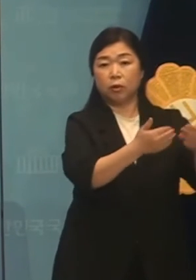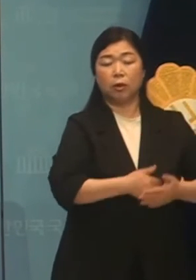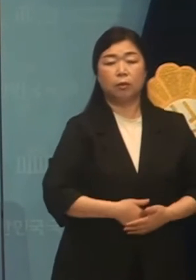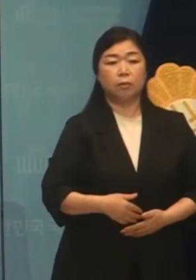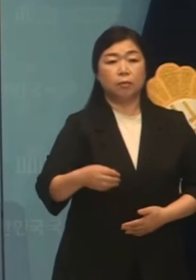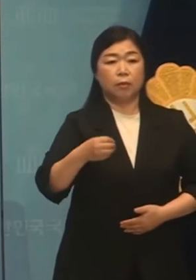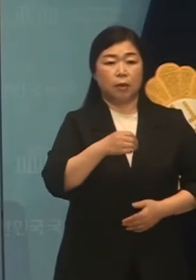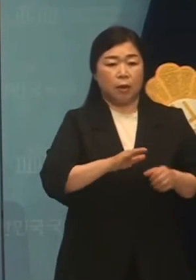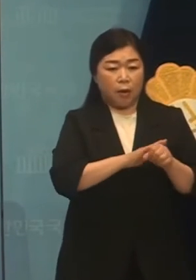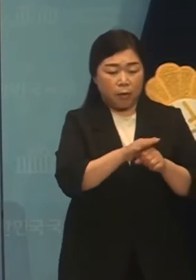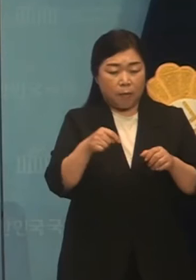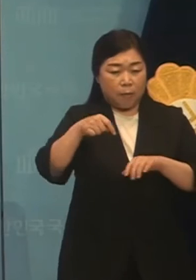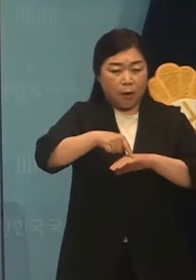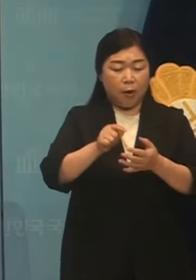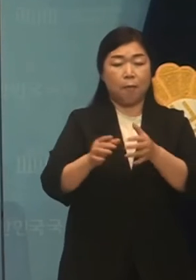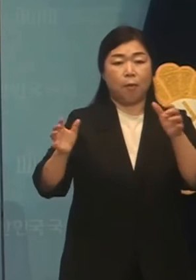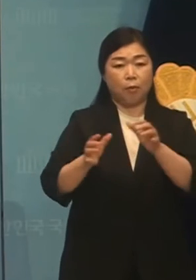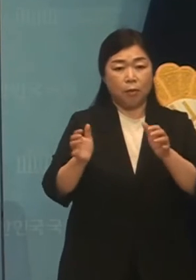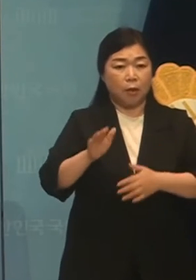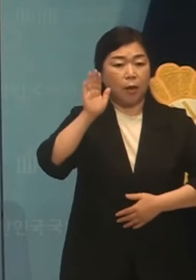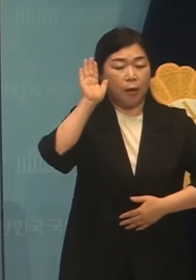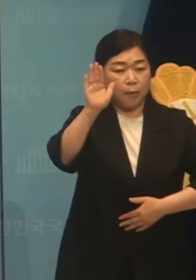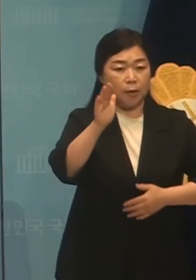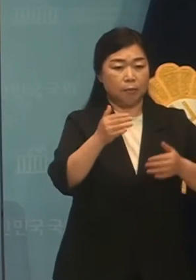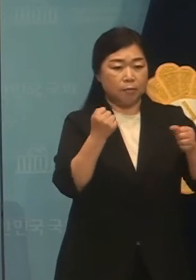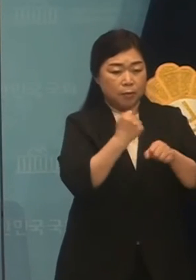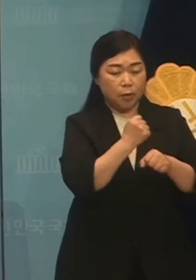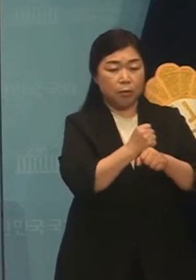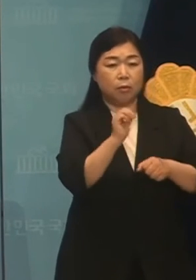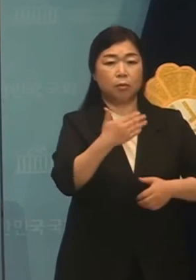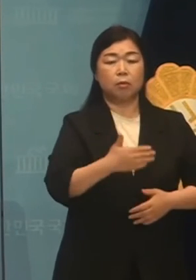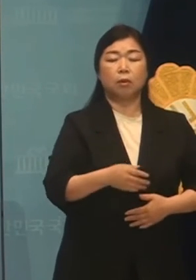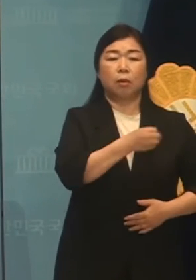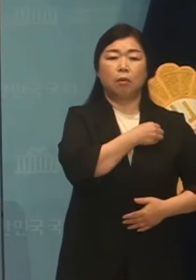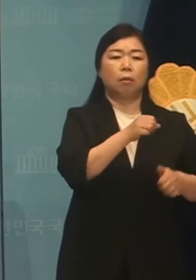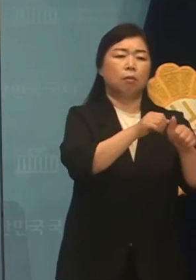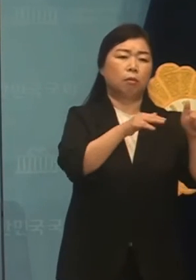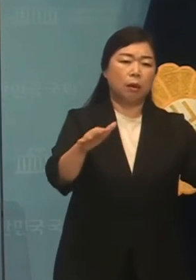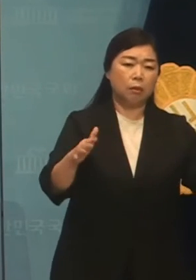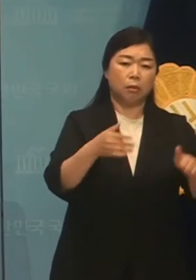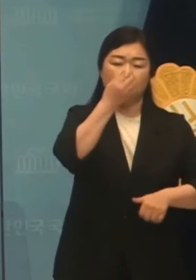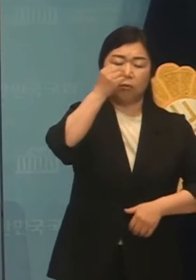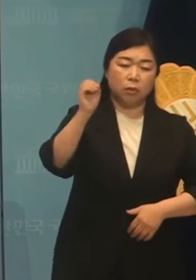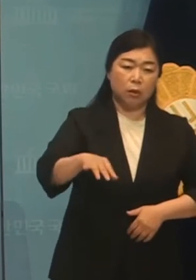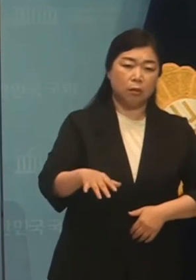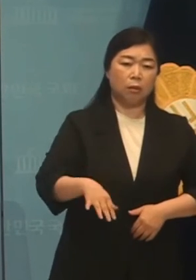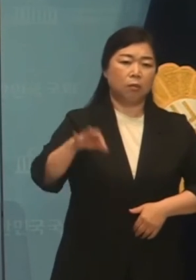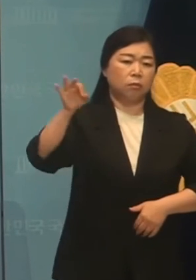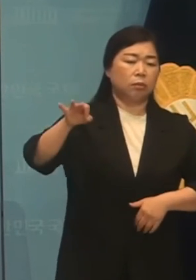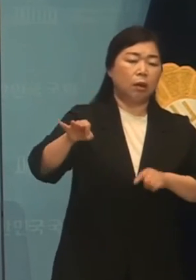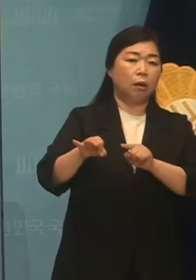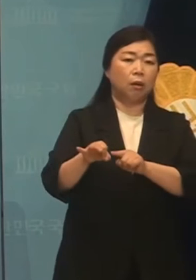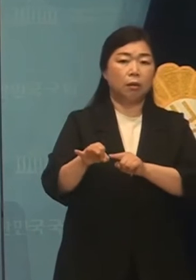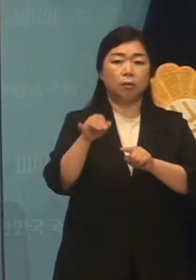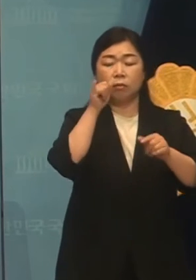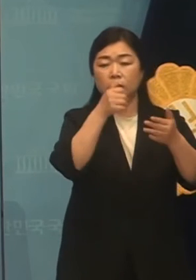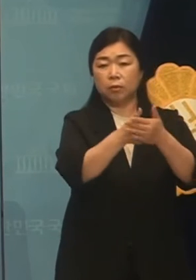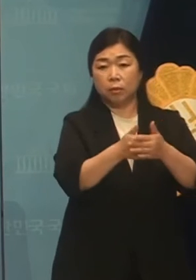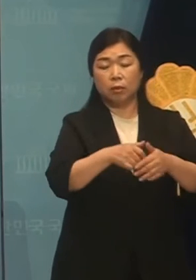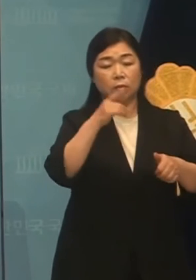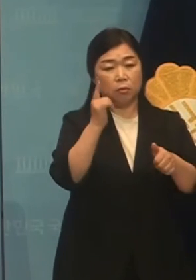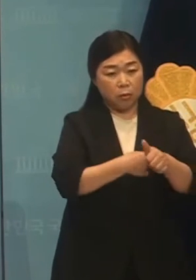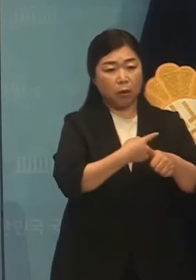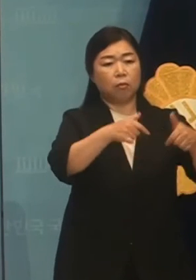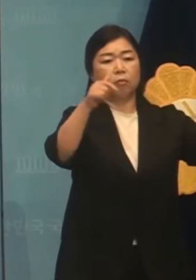당원들의 애정을 모아서 앞날을 개척해야 되지. 당원들은 떠나가고 당원은 무시하고 당원은 멸시해서 당원